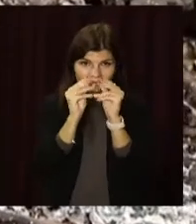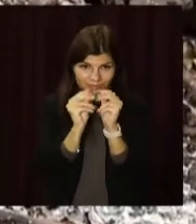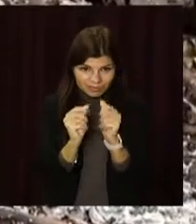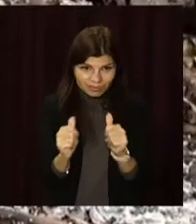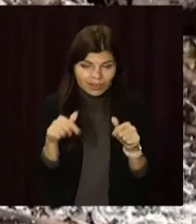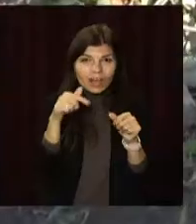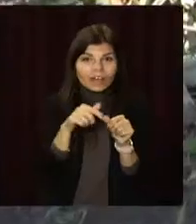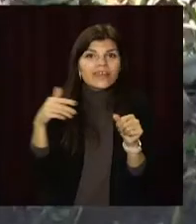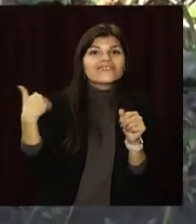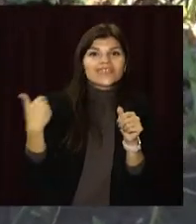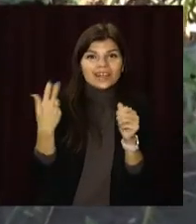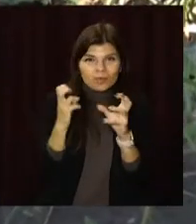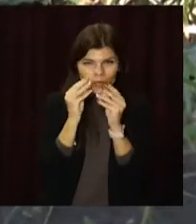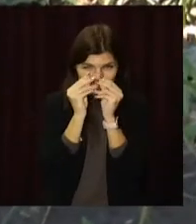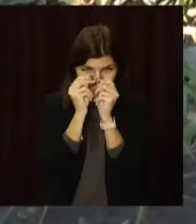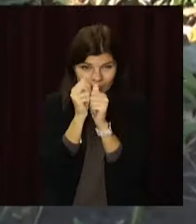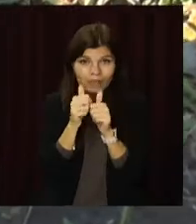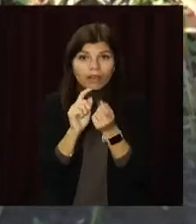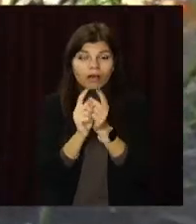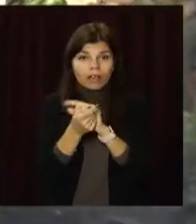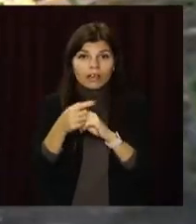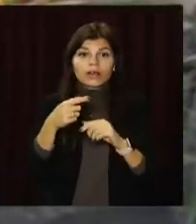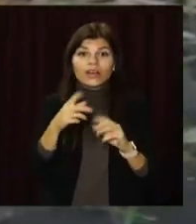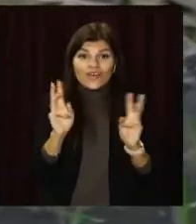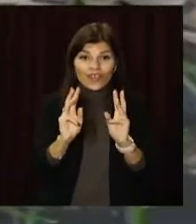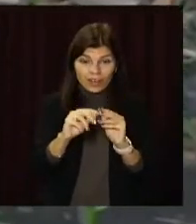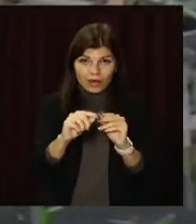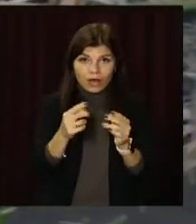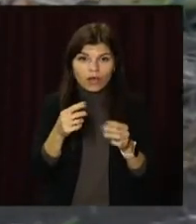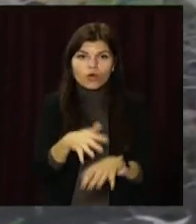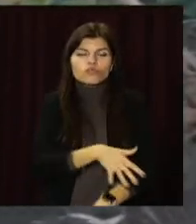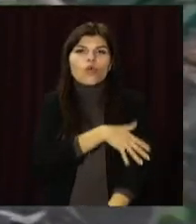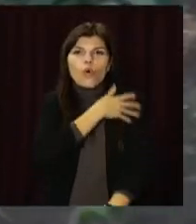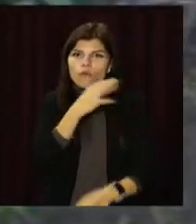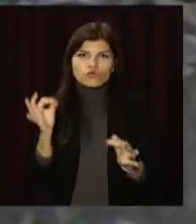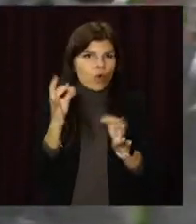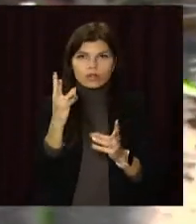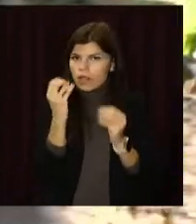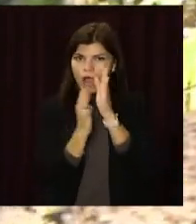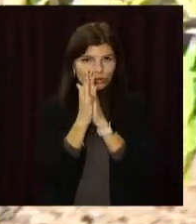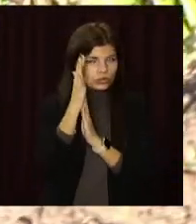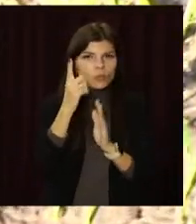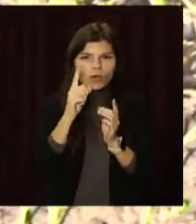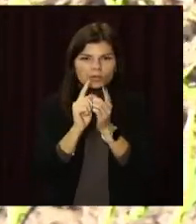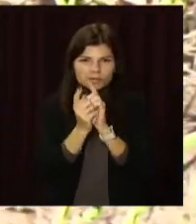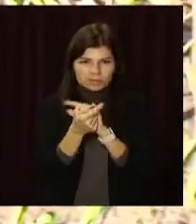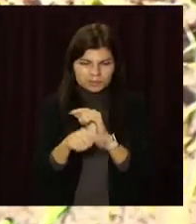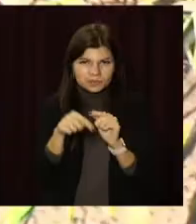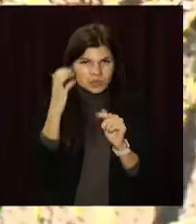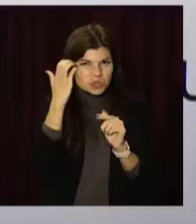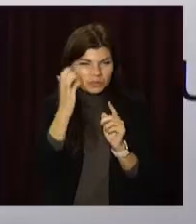ньому мікроорганізми. Після цього на місці таких вогнищ ще довго нічого не ростиме. По